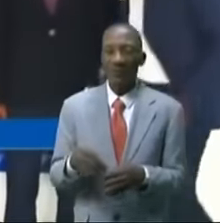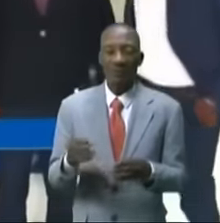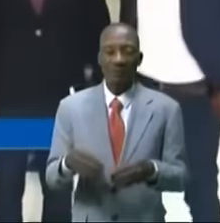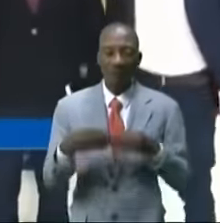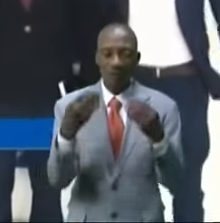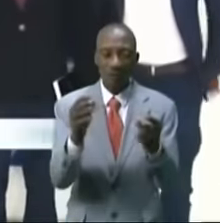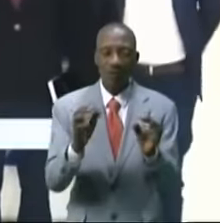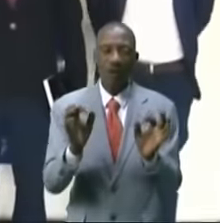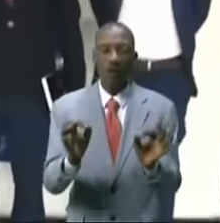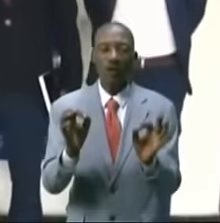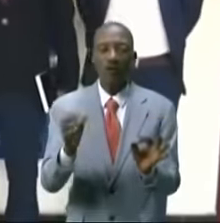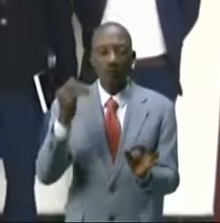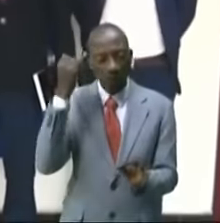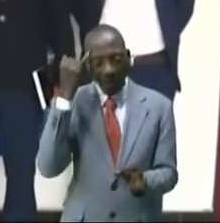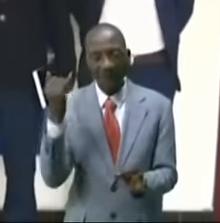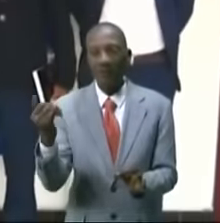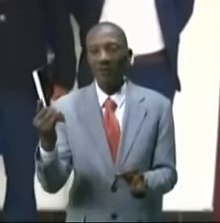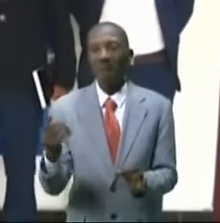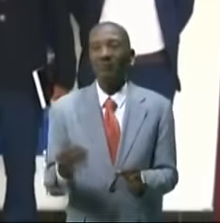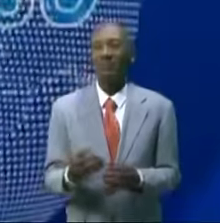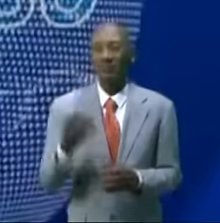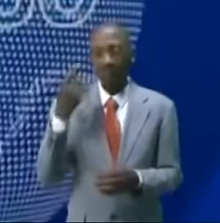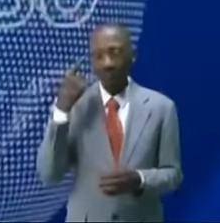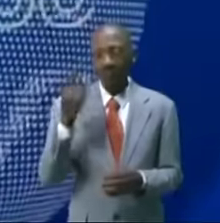visage à la capitale congolaise.